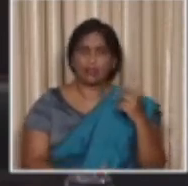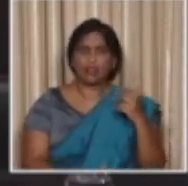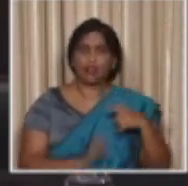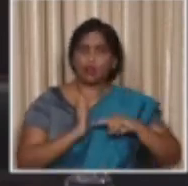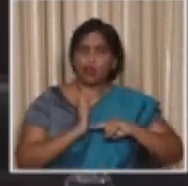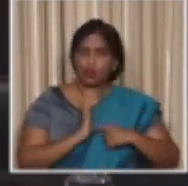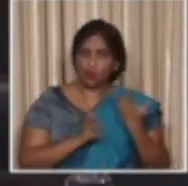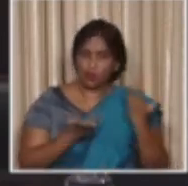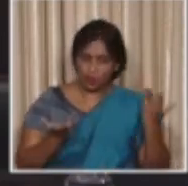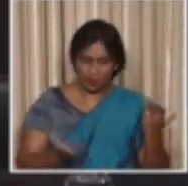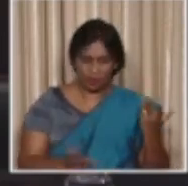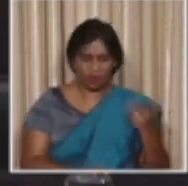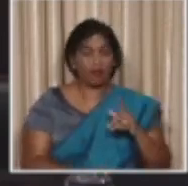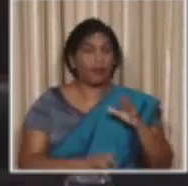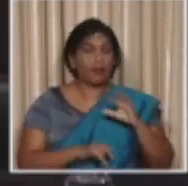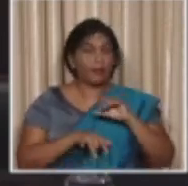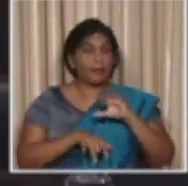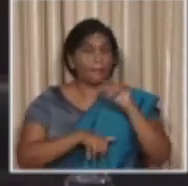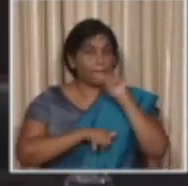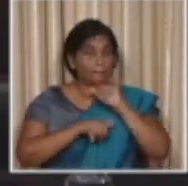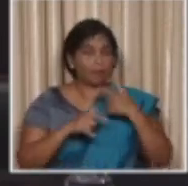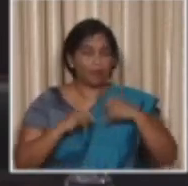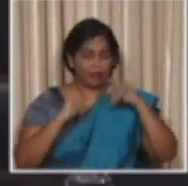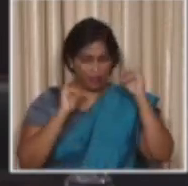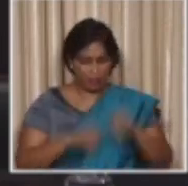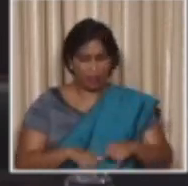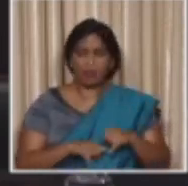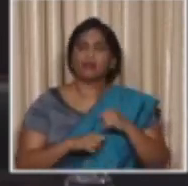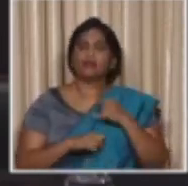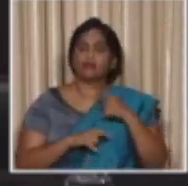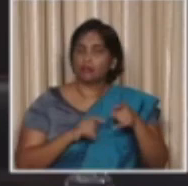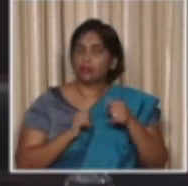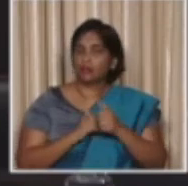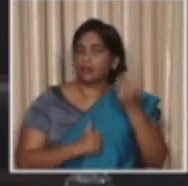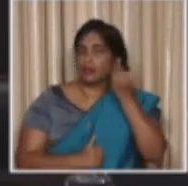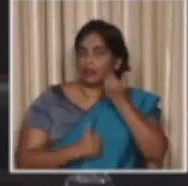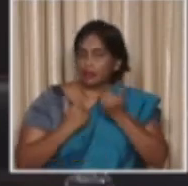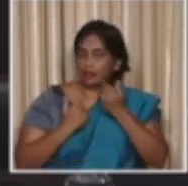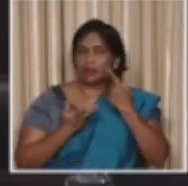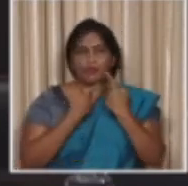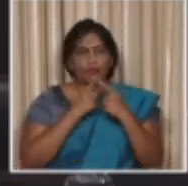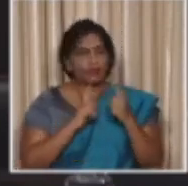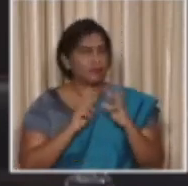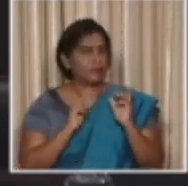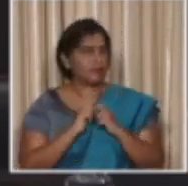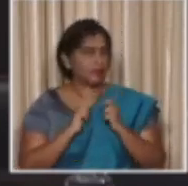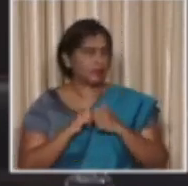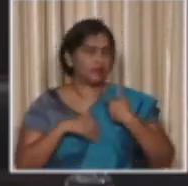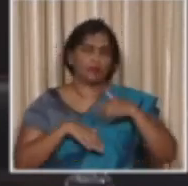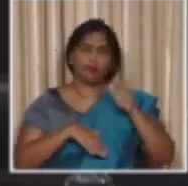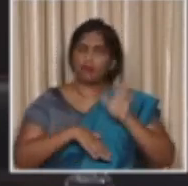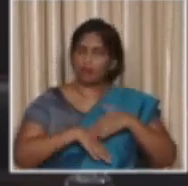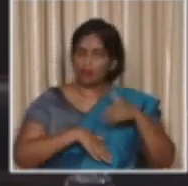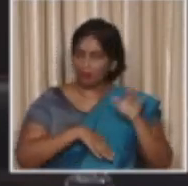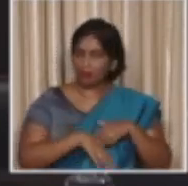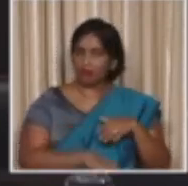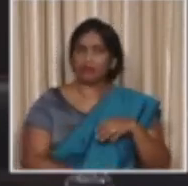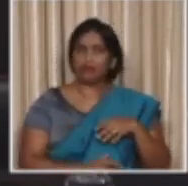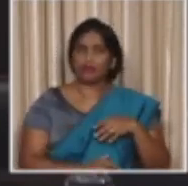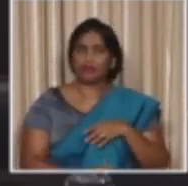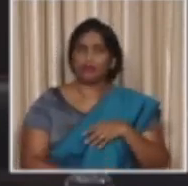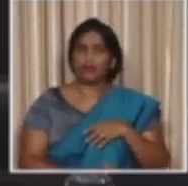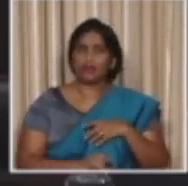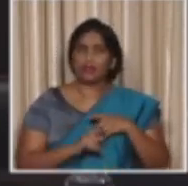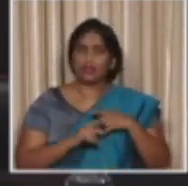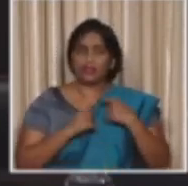උපකරණ නැහැ තියෙන බෙහෙත් බාල බෙහෙත් ඒවෙන් ලෙඩු විවිධ ප්‍රශ්න වලට මුහුණ පානවා ඒ